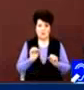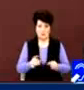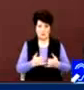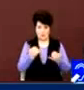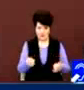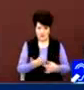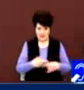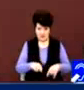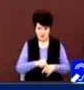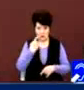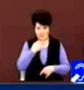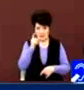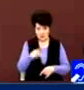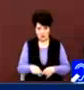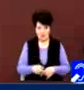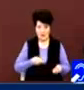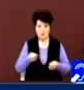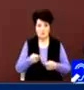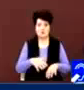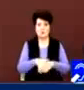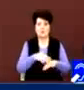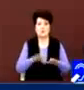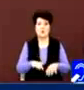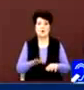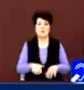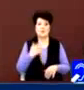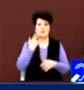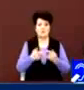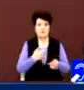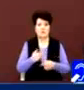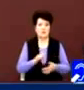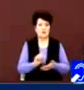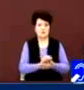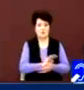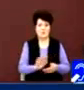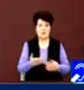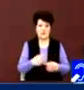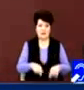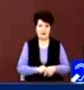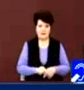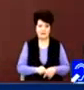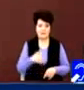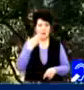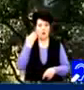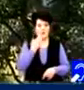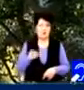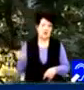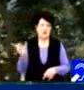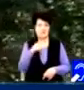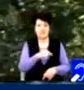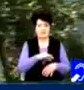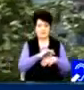oferi acestor persoane însă autoritățile publice locale Nu întotdeauna se preocupă de asta și le este mai ușor să l ducă